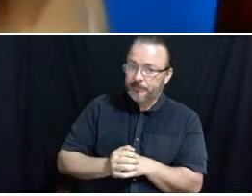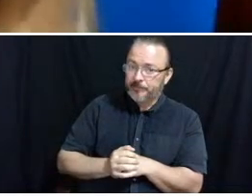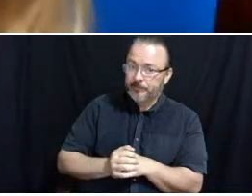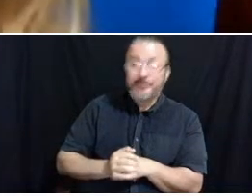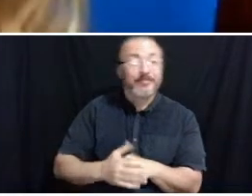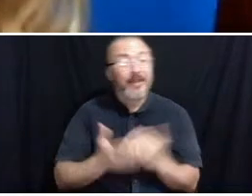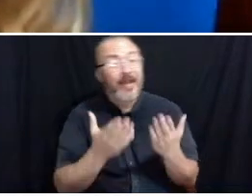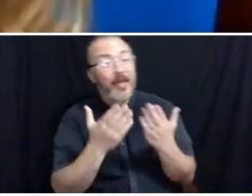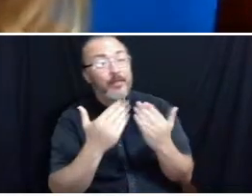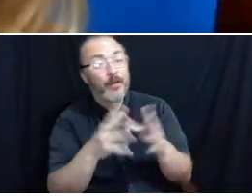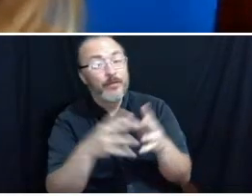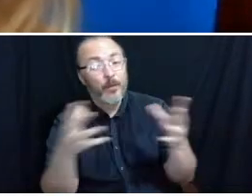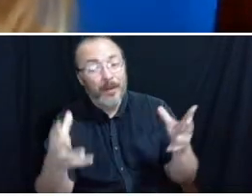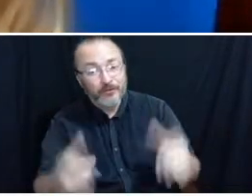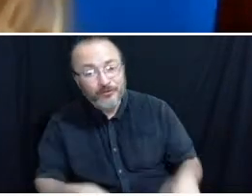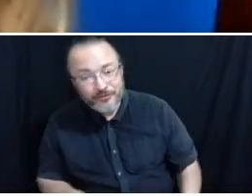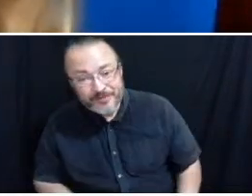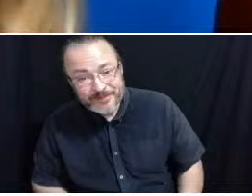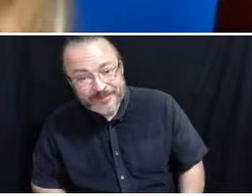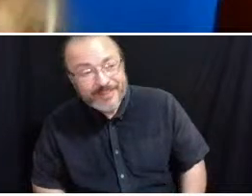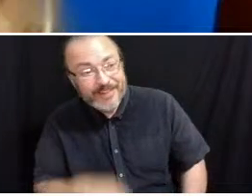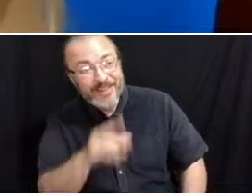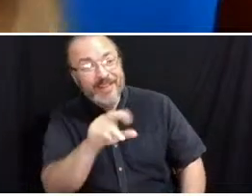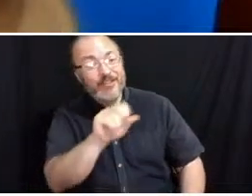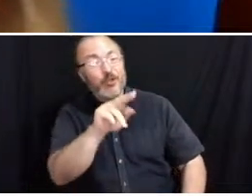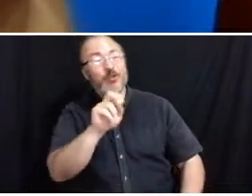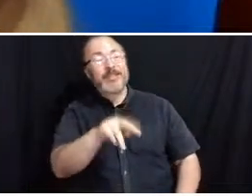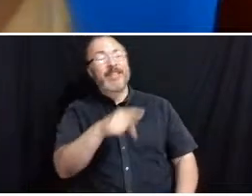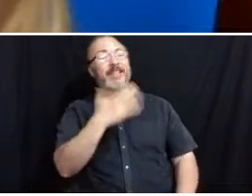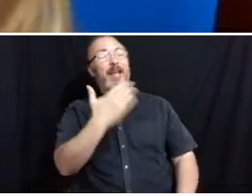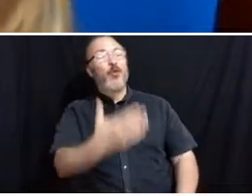Merci beaucoup, Suzanne.